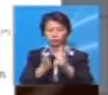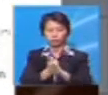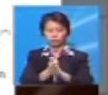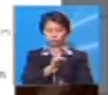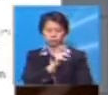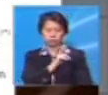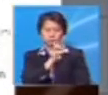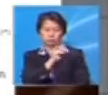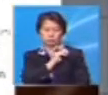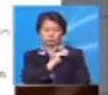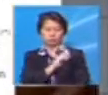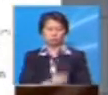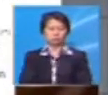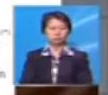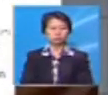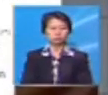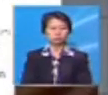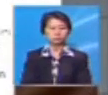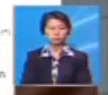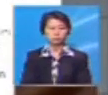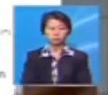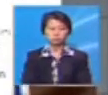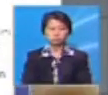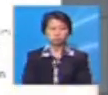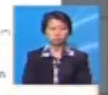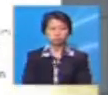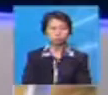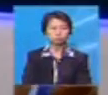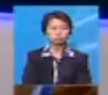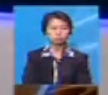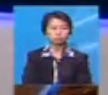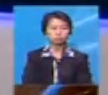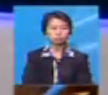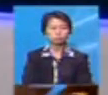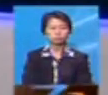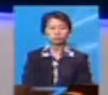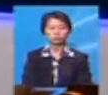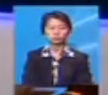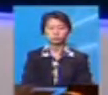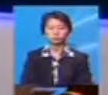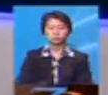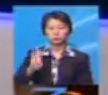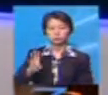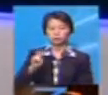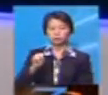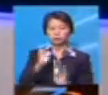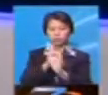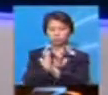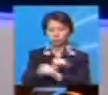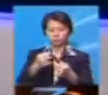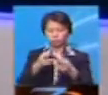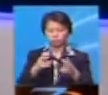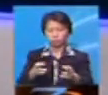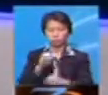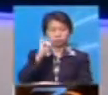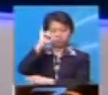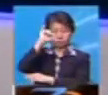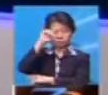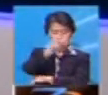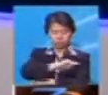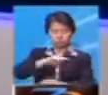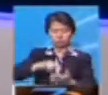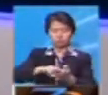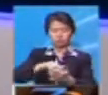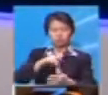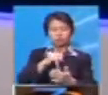ketua menteri. BN Sarawak melancarkan manifestonya hari ini.